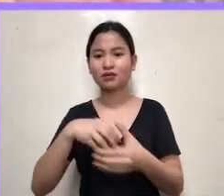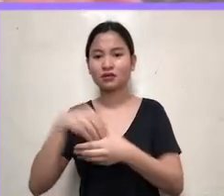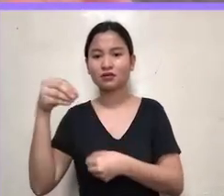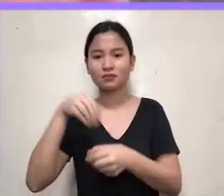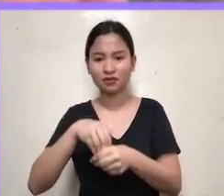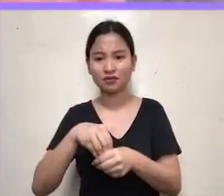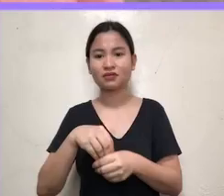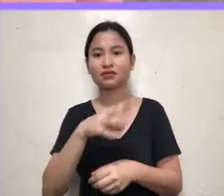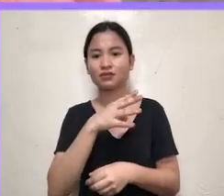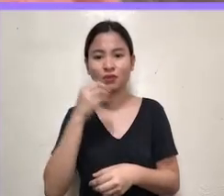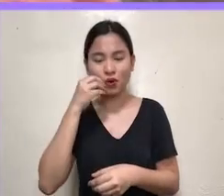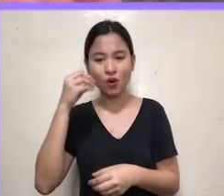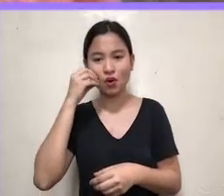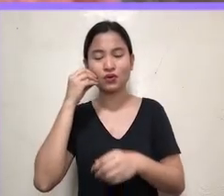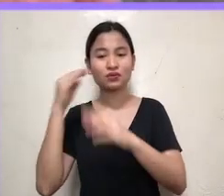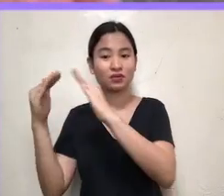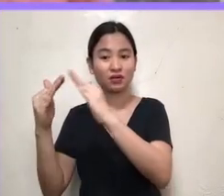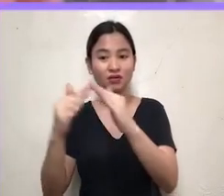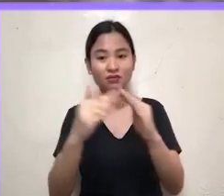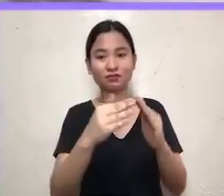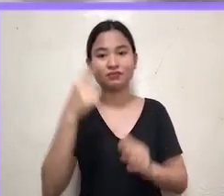sa loob at labas ng tahanan.